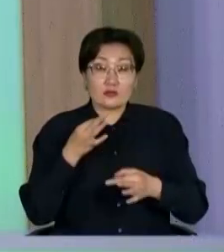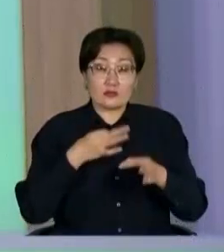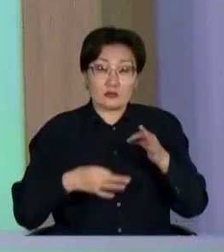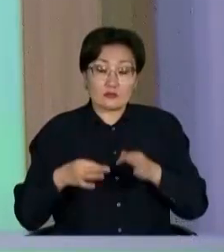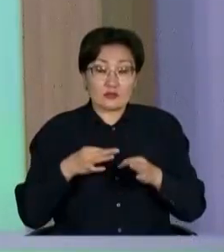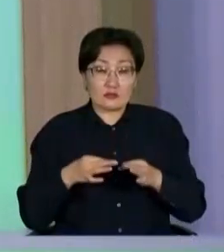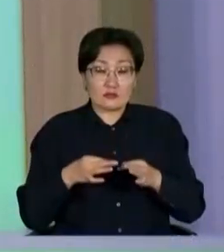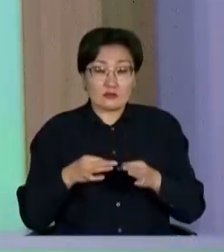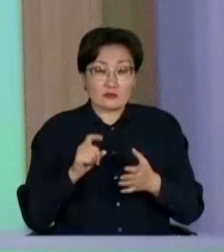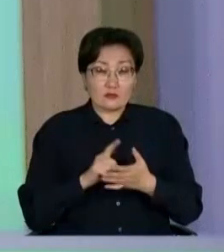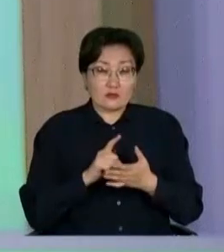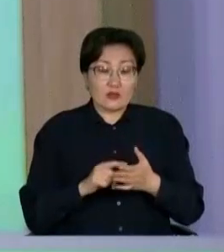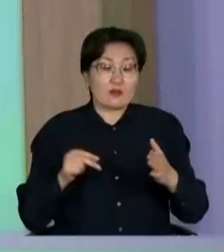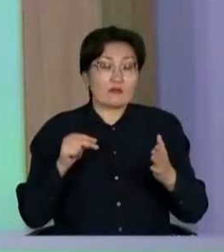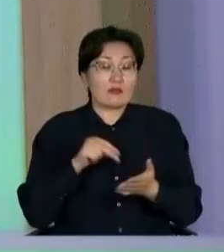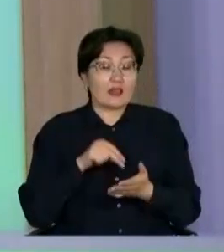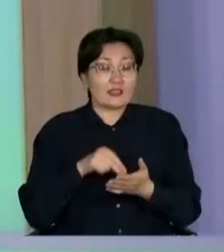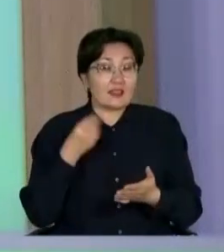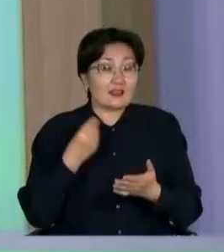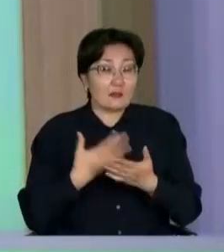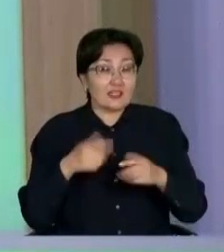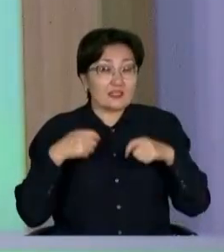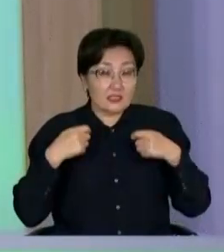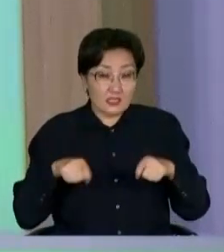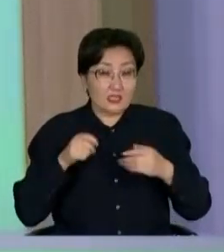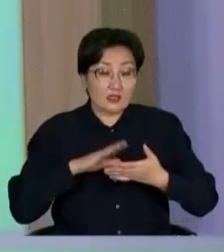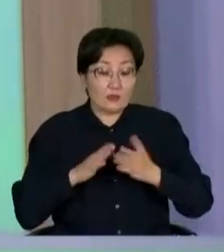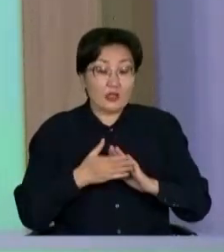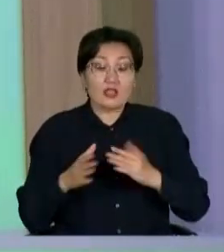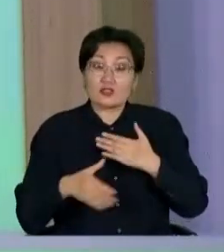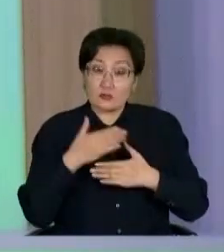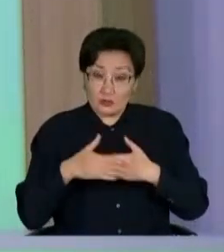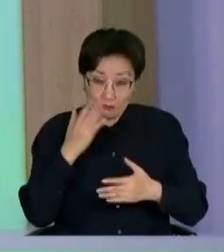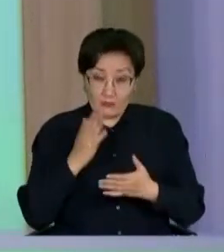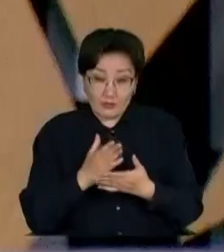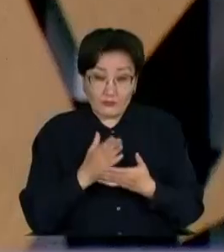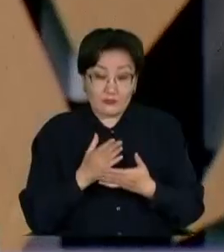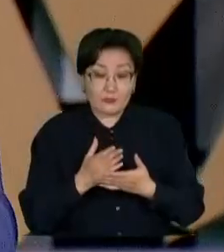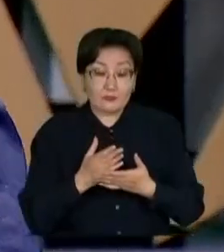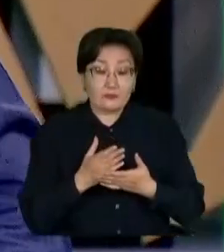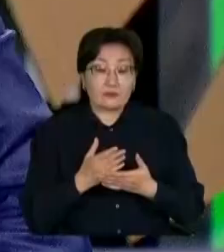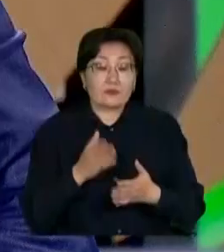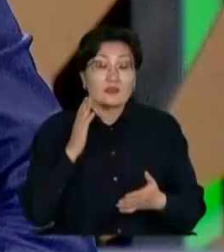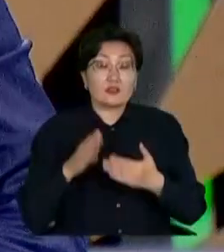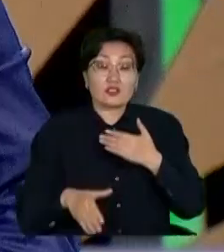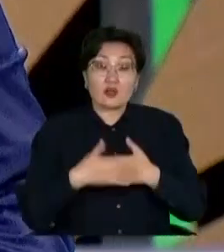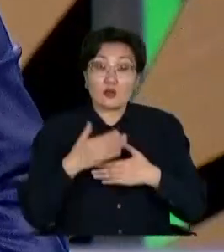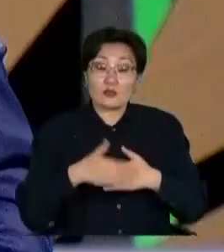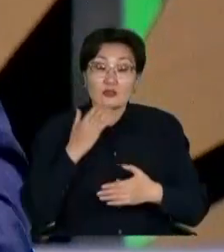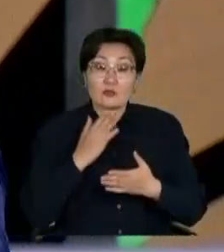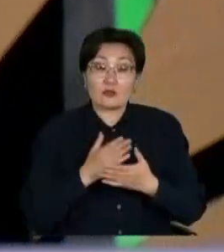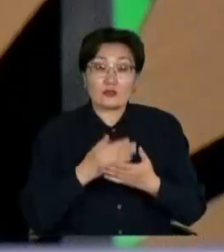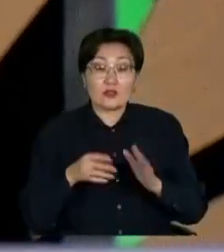керек. Ал енді бағаны шектен тыс асырған жағдайда жауапкершілік көзделе ме? Көзделеді.